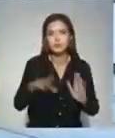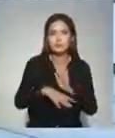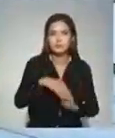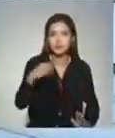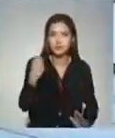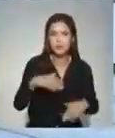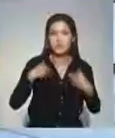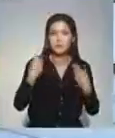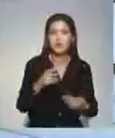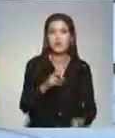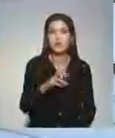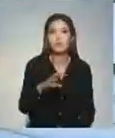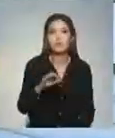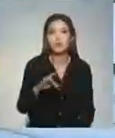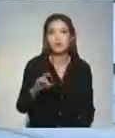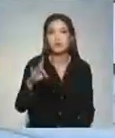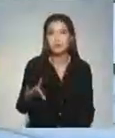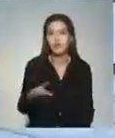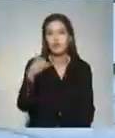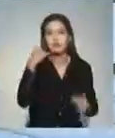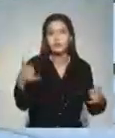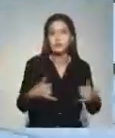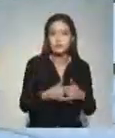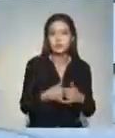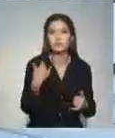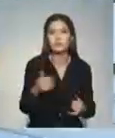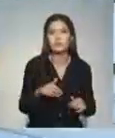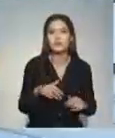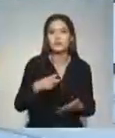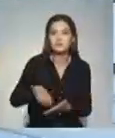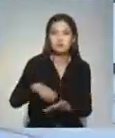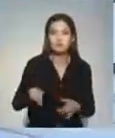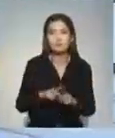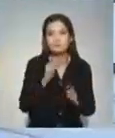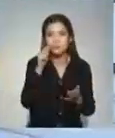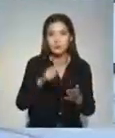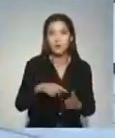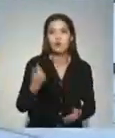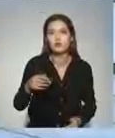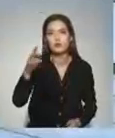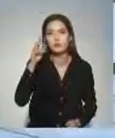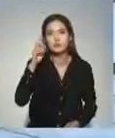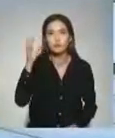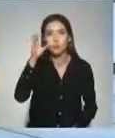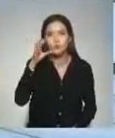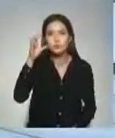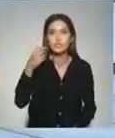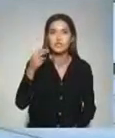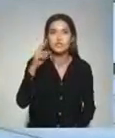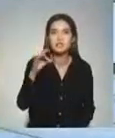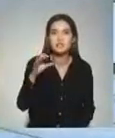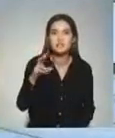президентских выборах поздравил Эмомали Рахмон. Телефонные звонки и телеграммы также поступили от лидеров братских Узбекистана и